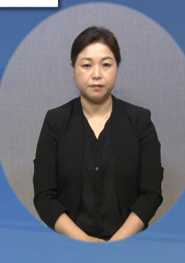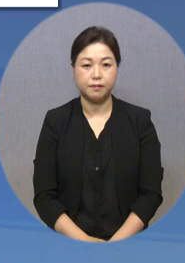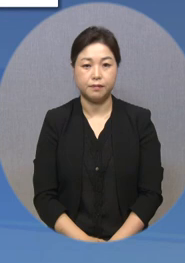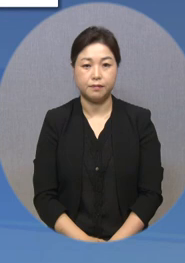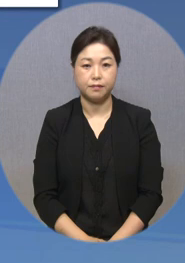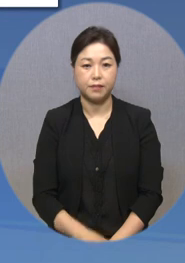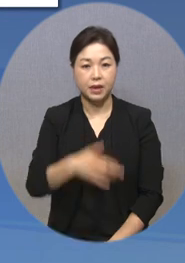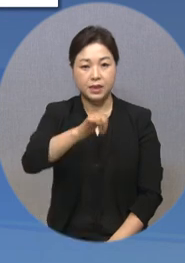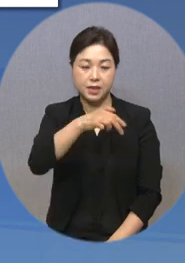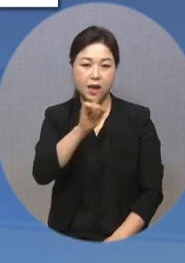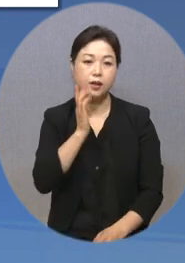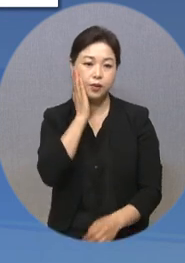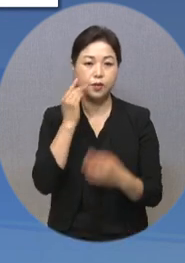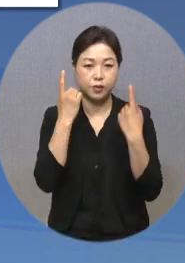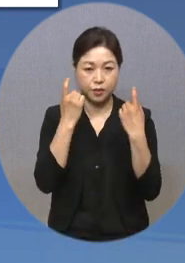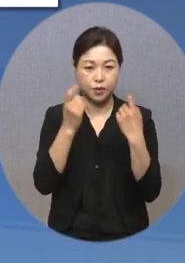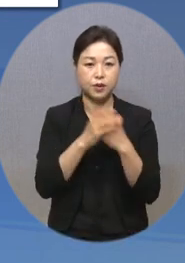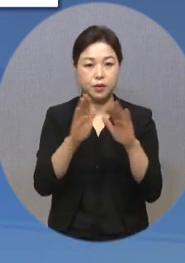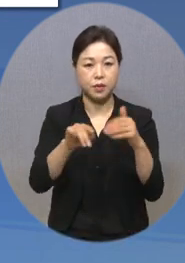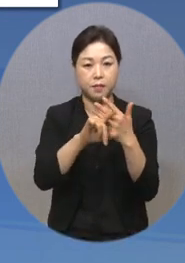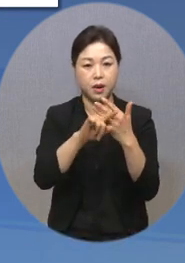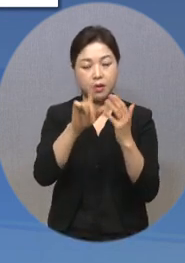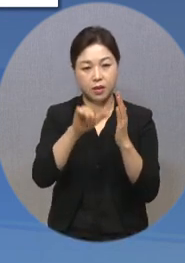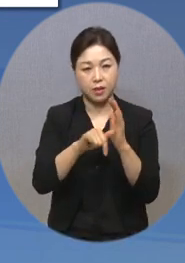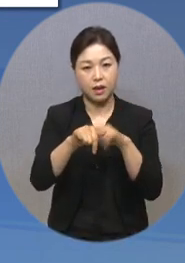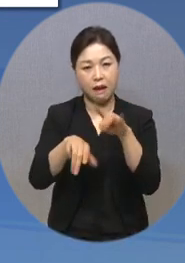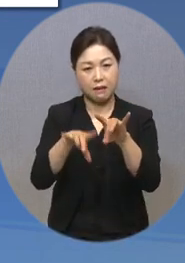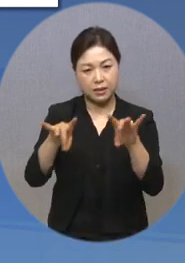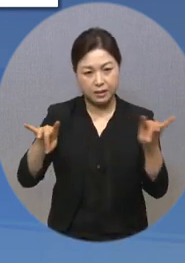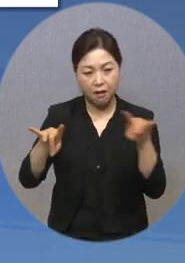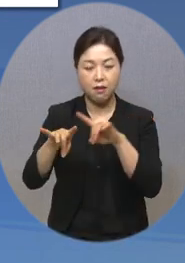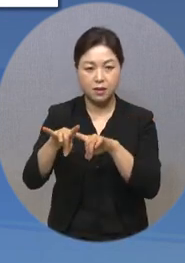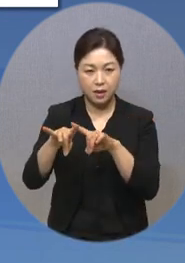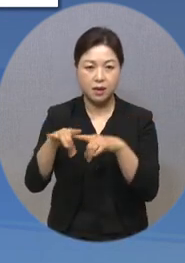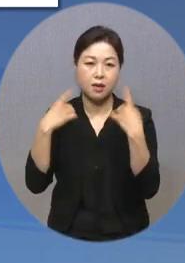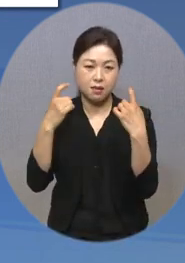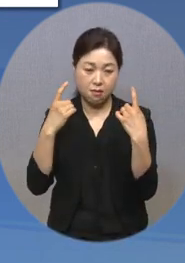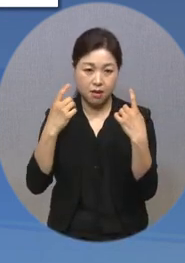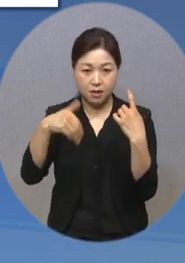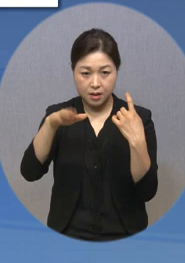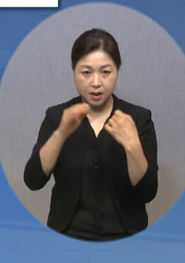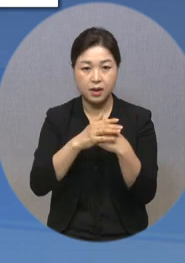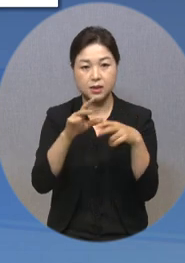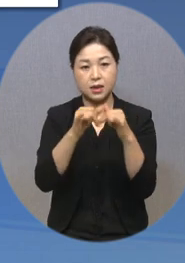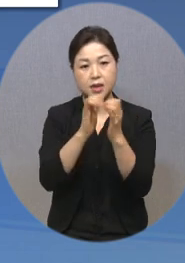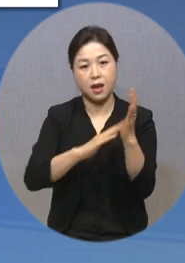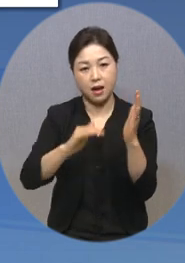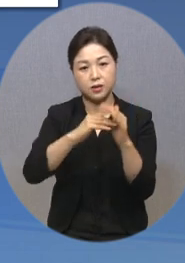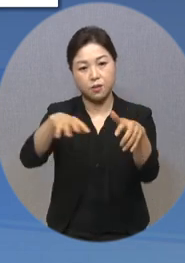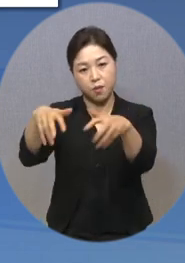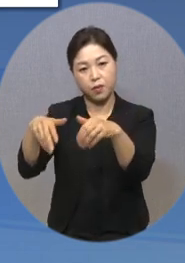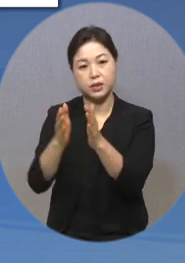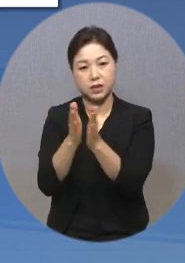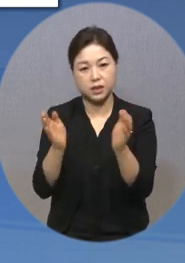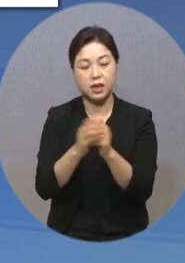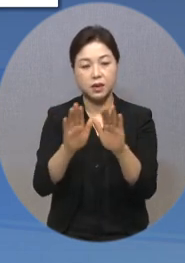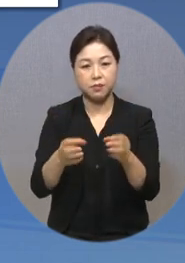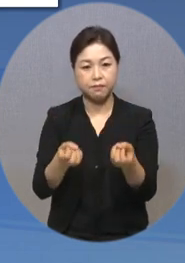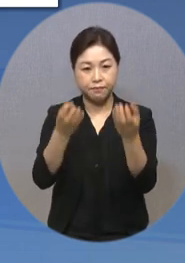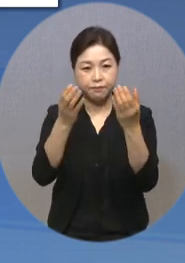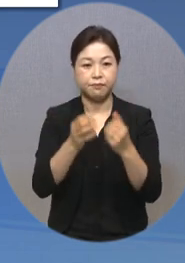기약 초롱 유형이 우는 8월 갯벌 생태 형 을 주제로 여행을 떠날 장애인 가정 모집을 시작합니다 이번 이벤트는